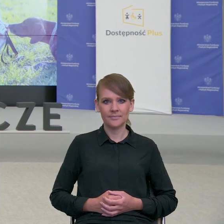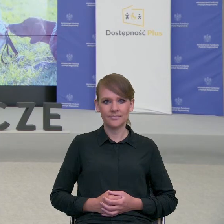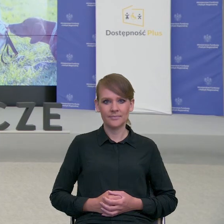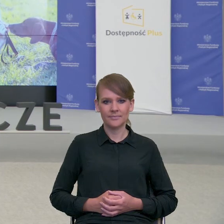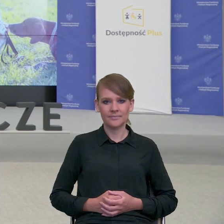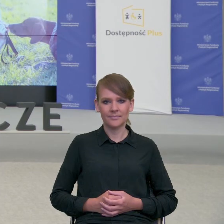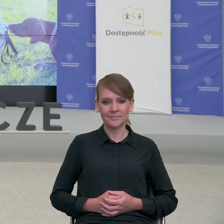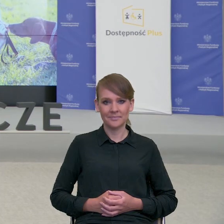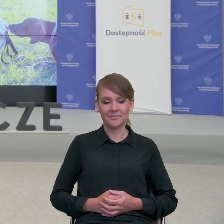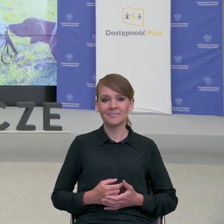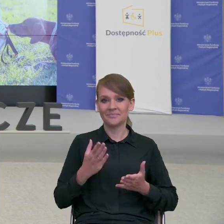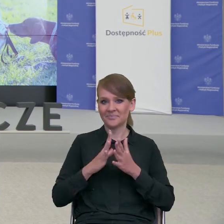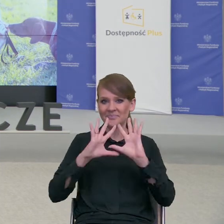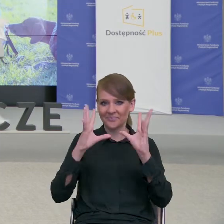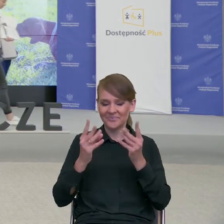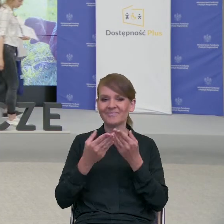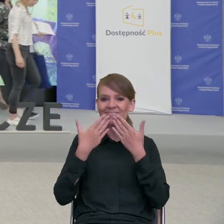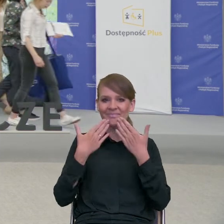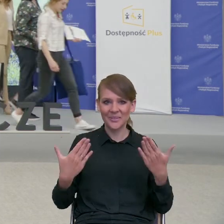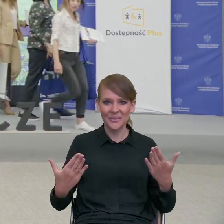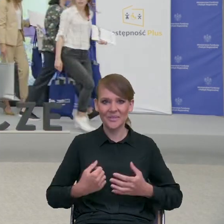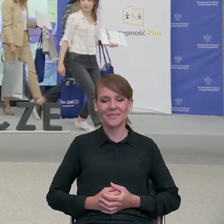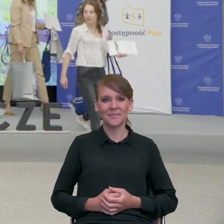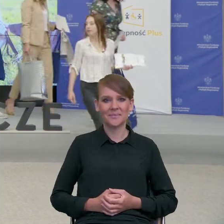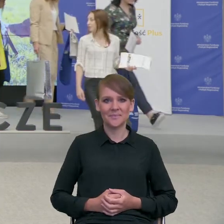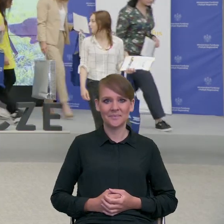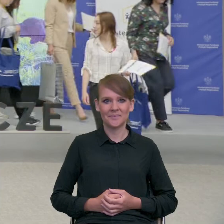Tak, dziękujemy bardzo.